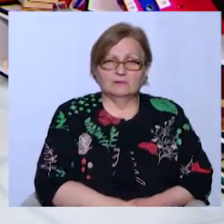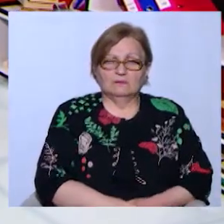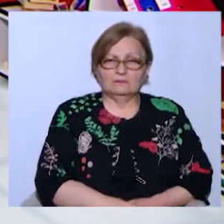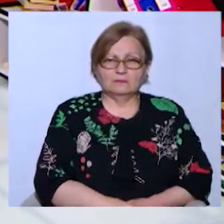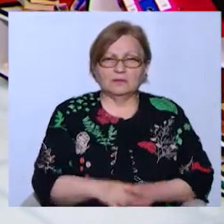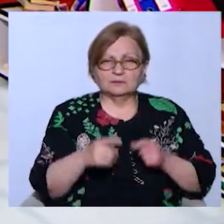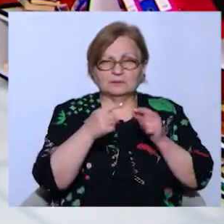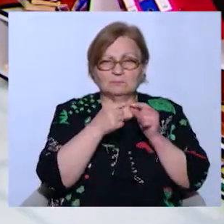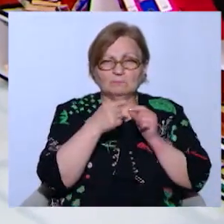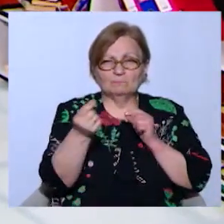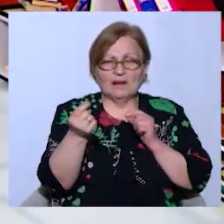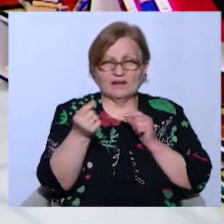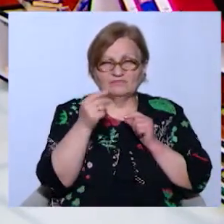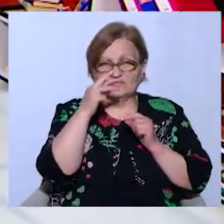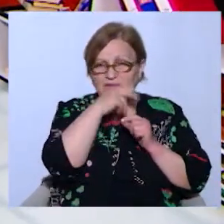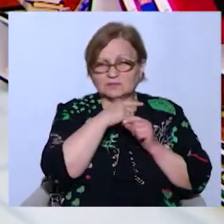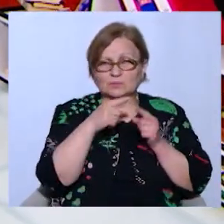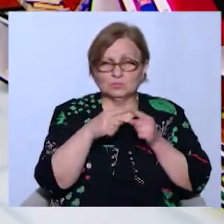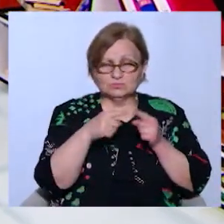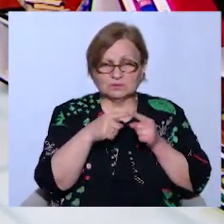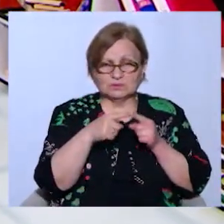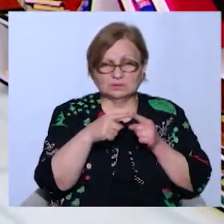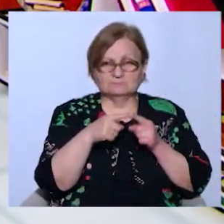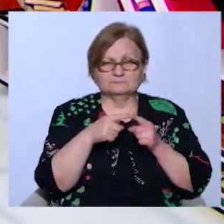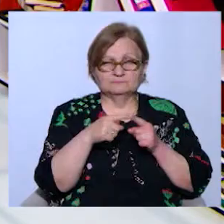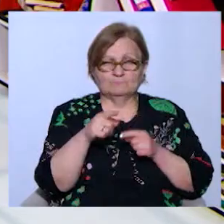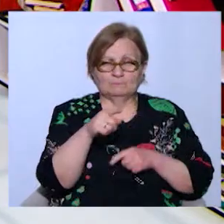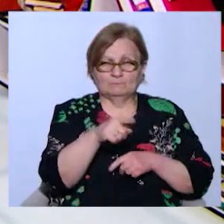მახვილი კუთხე რომელია? მართი და ბლაგვი. მახვილი